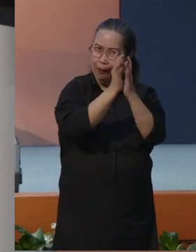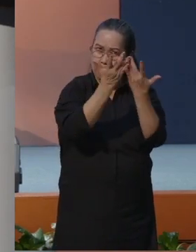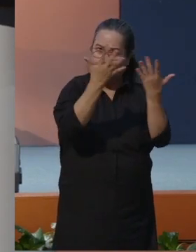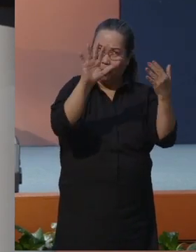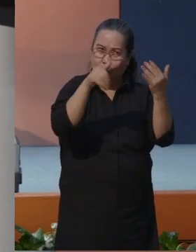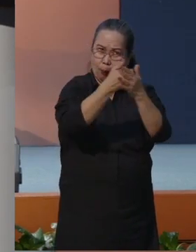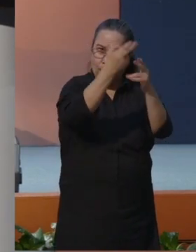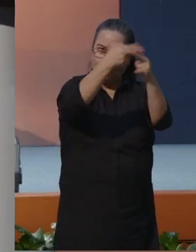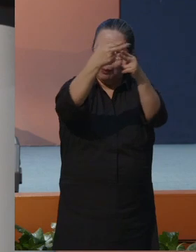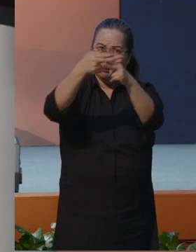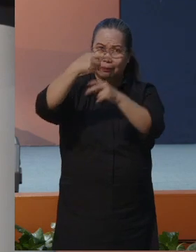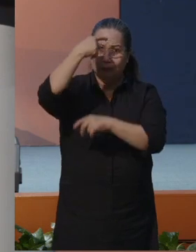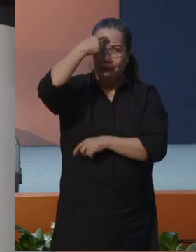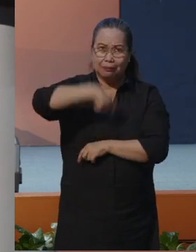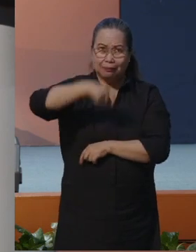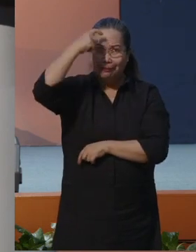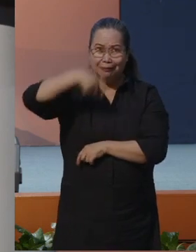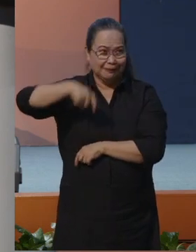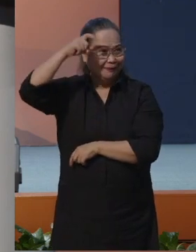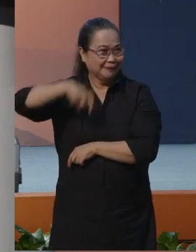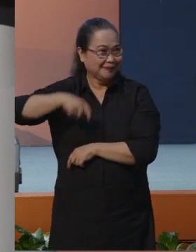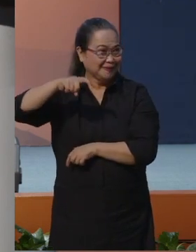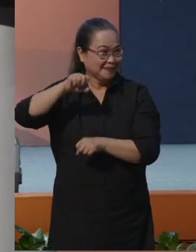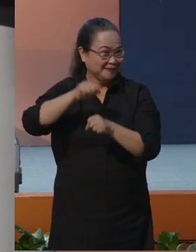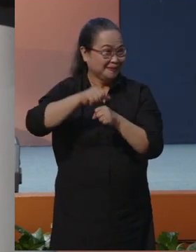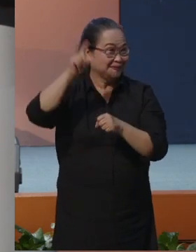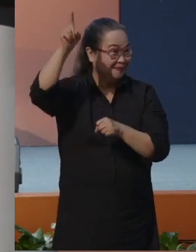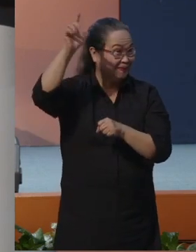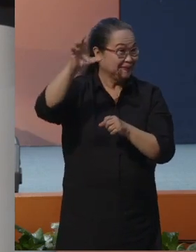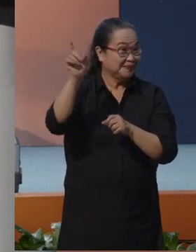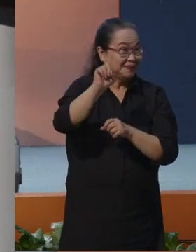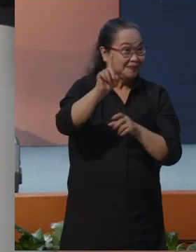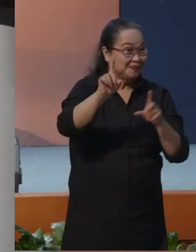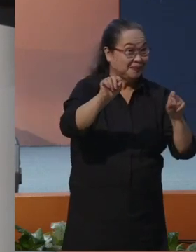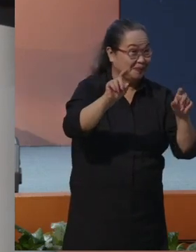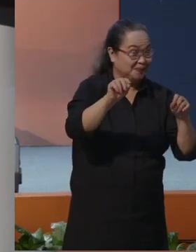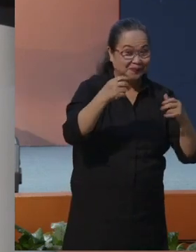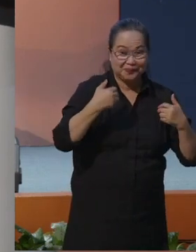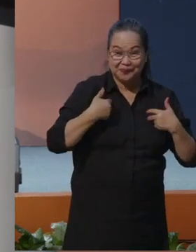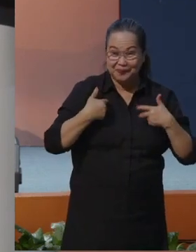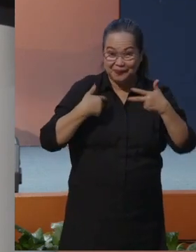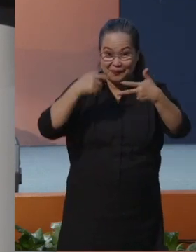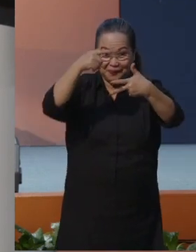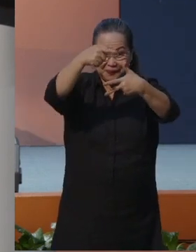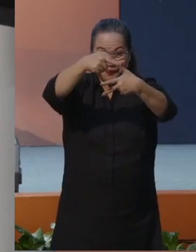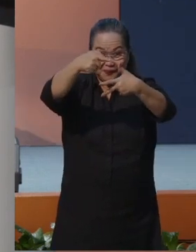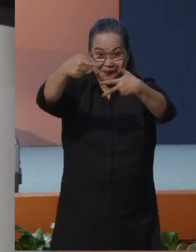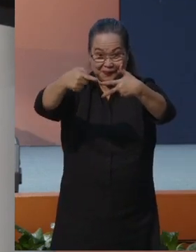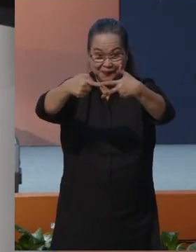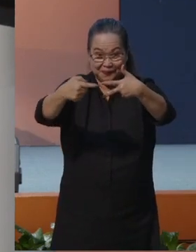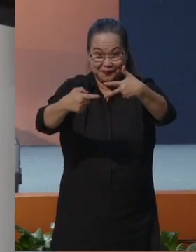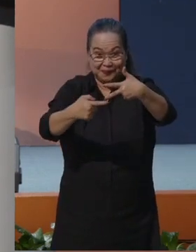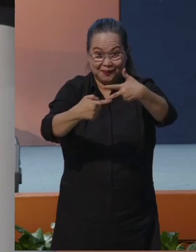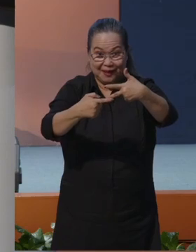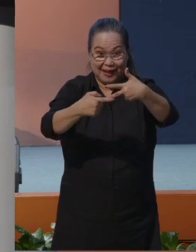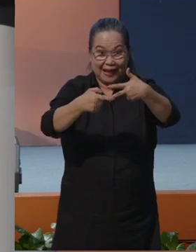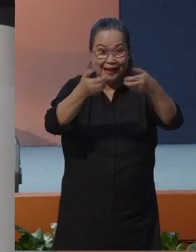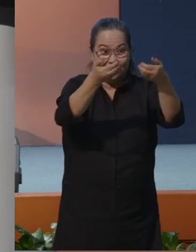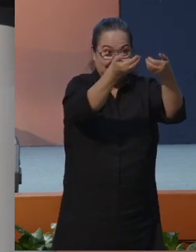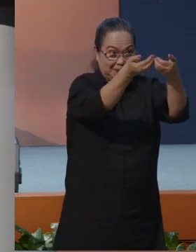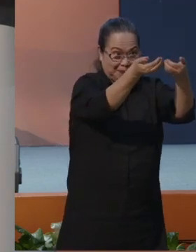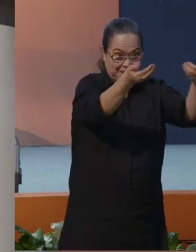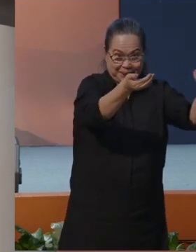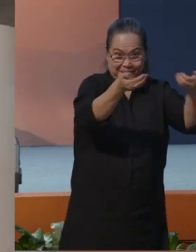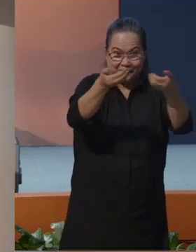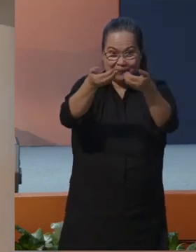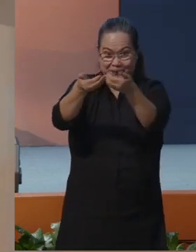ang tinuturo ng Panginoon? Tatlong bahagi po ang buong aklat na Joshua, tatlong pagkakahati-hati. Ang